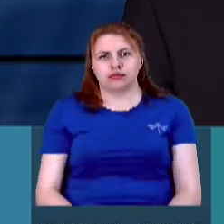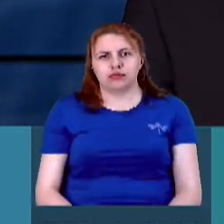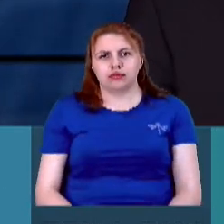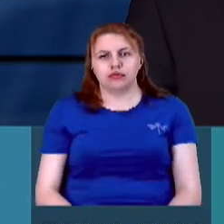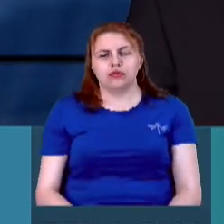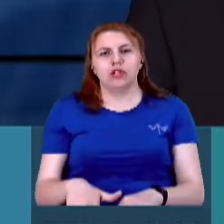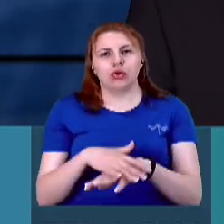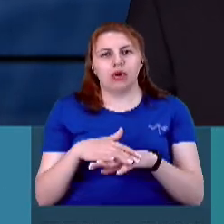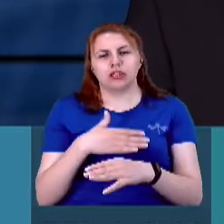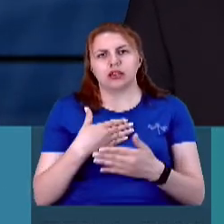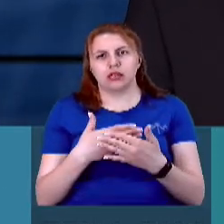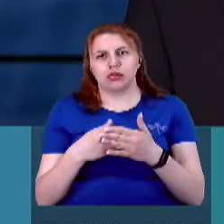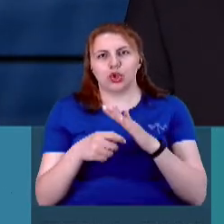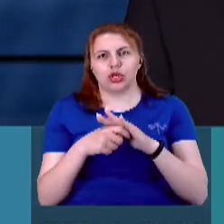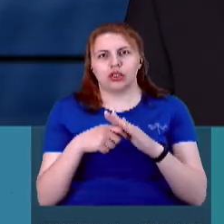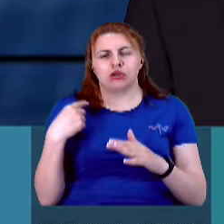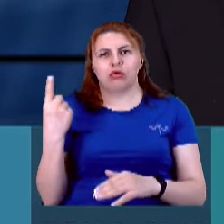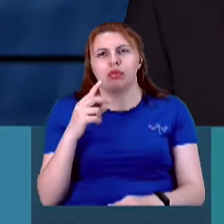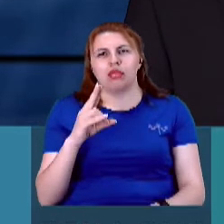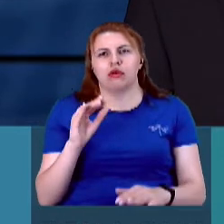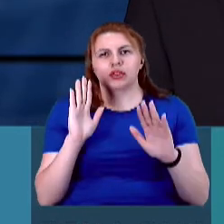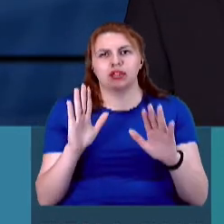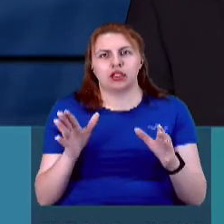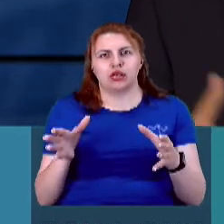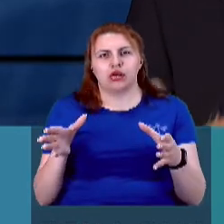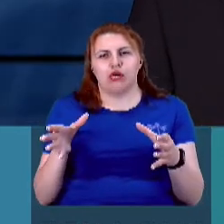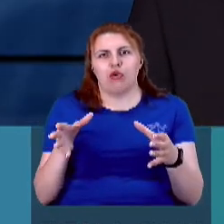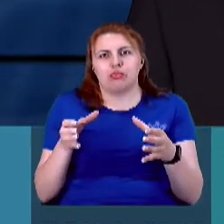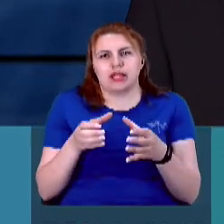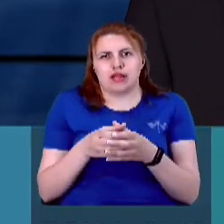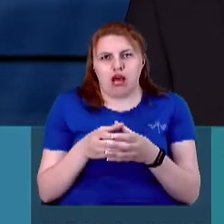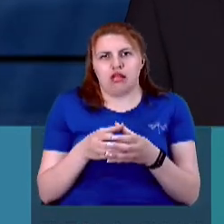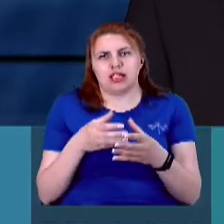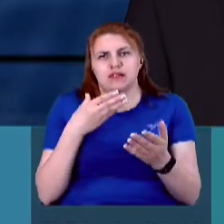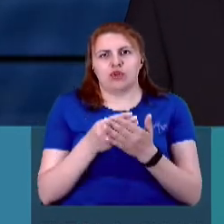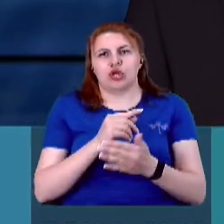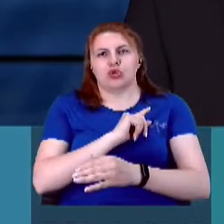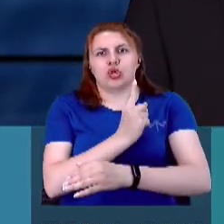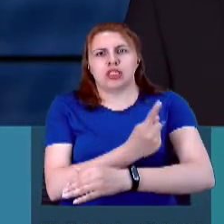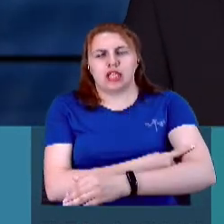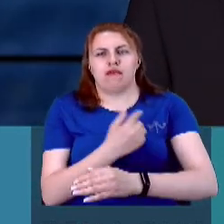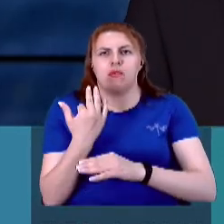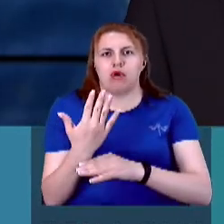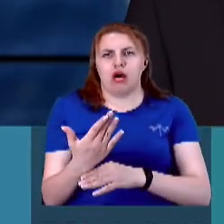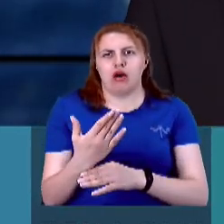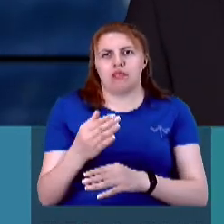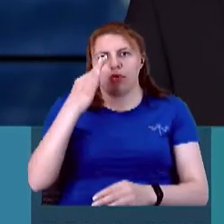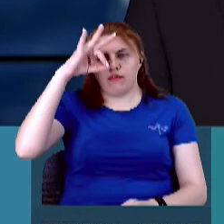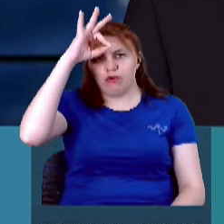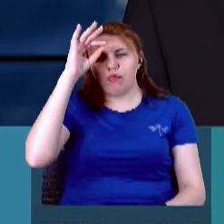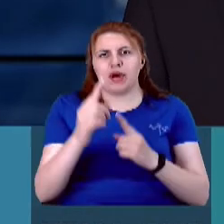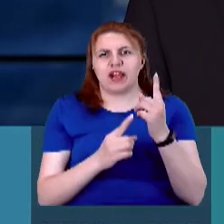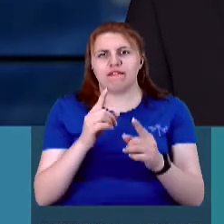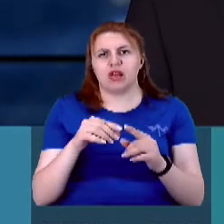Громадські активісти з Донецької області не тільки, вони об'єднали свої зусилля і вимагають від правоохоронців перекваліфікувати